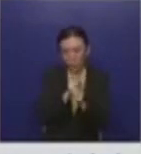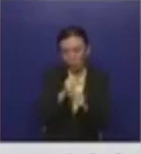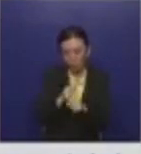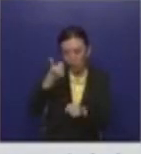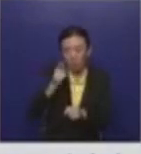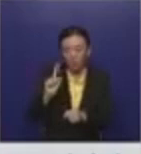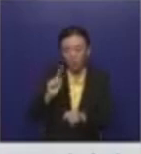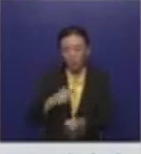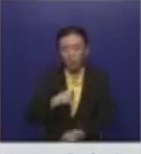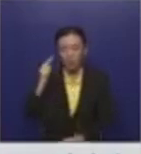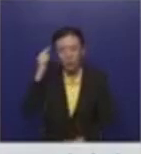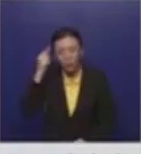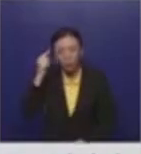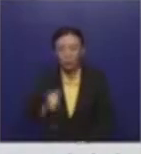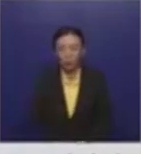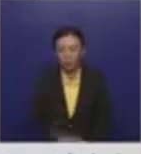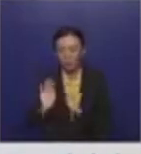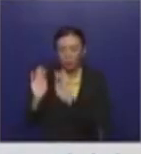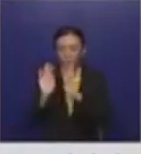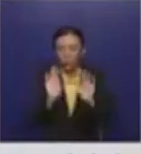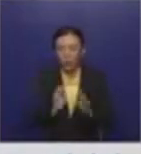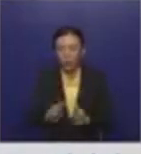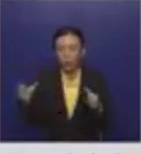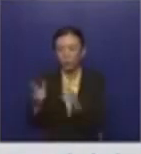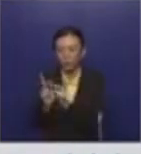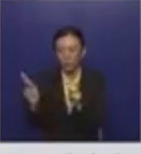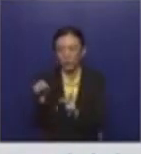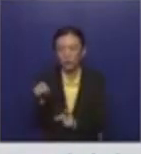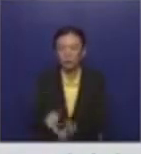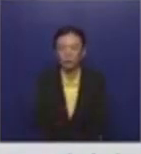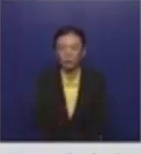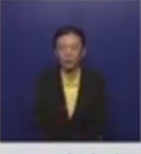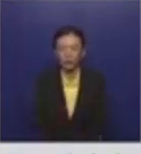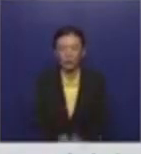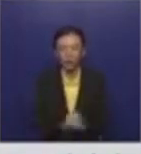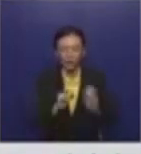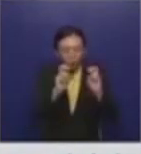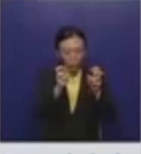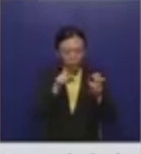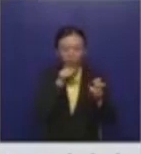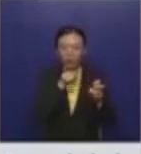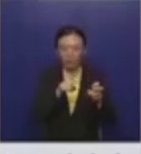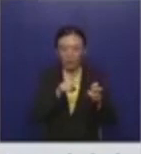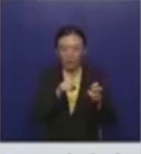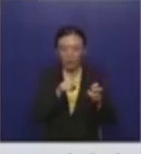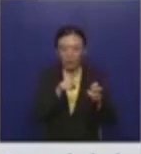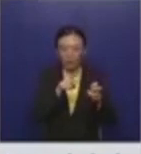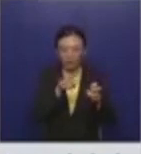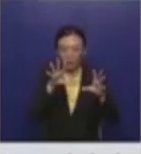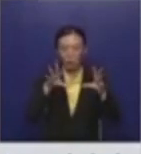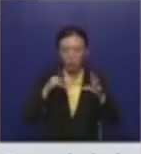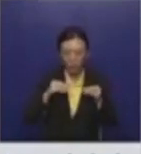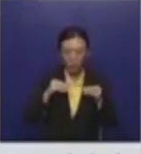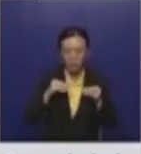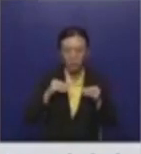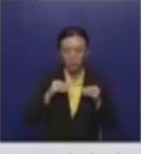น่ใจต้องพิจารณาฝากกรรมาธิการด้วยครับโดยสรุปท่านประธานครับเห็นด้วยในหลักการพื้นฐานทั้งหมดนะครับเพื่ออุดช่องว่างและเป็นการพัฒน